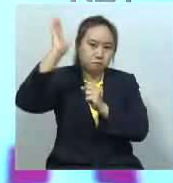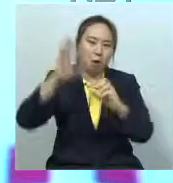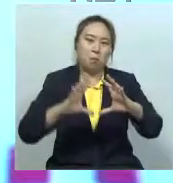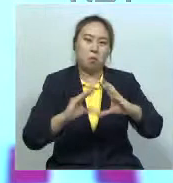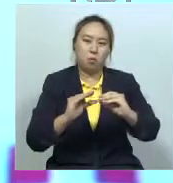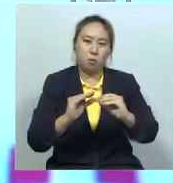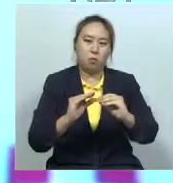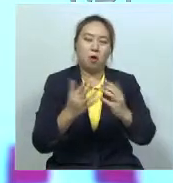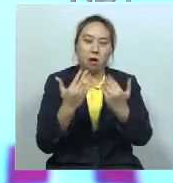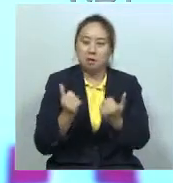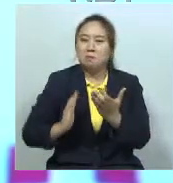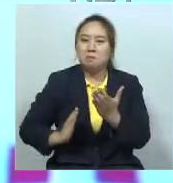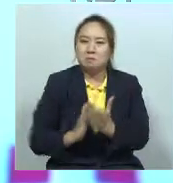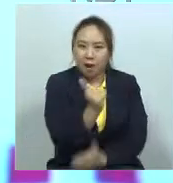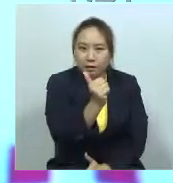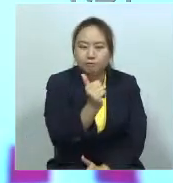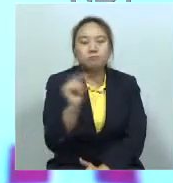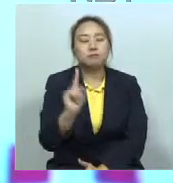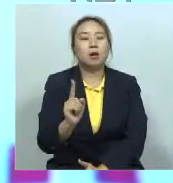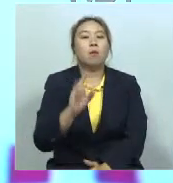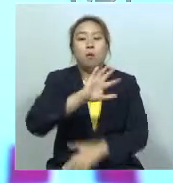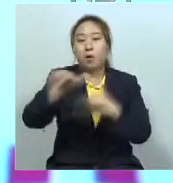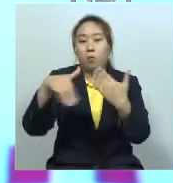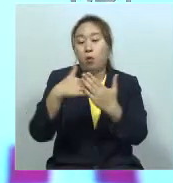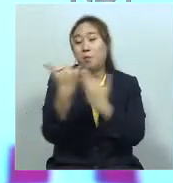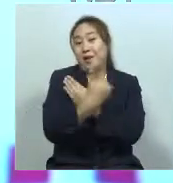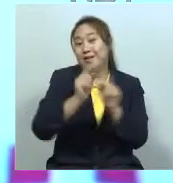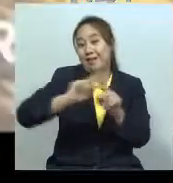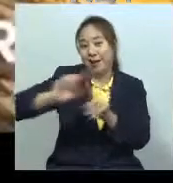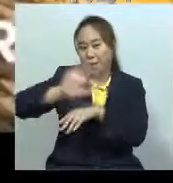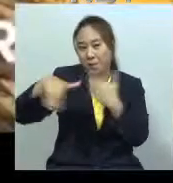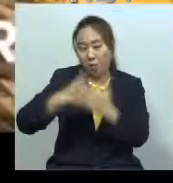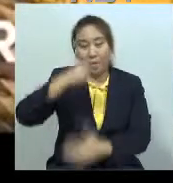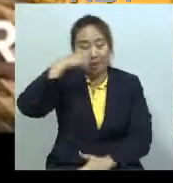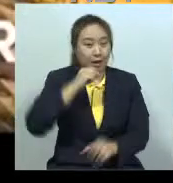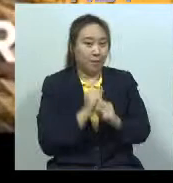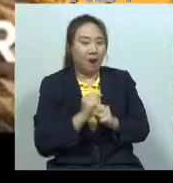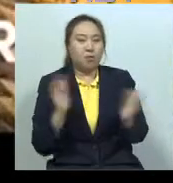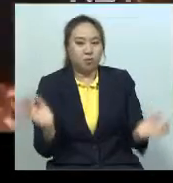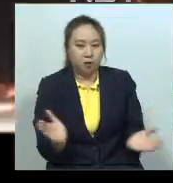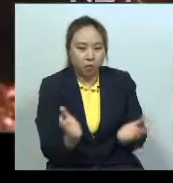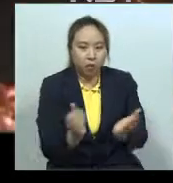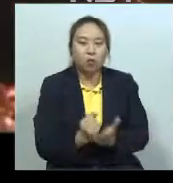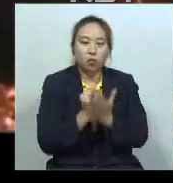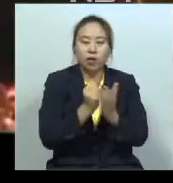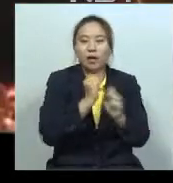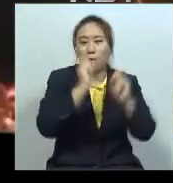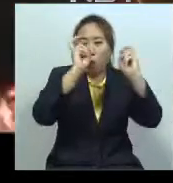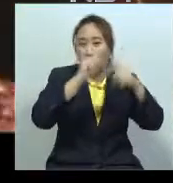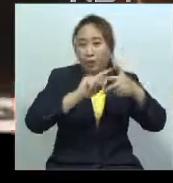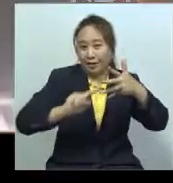อดอาเซียนครั้งที่34ว่าทุกประเทศสนับสนุนการดำเนินการของไทยในการสร้างความยั่งยืนในทุกมิติเ